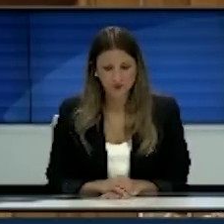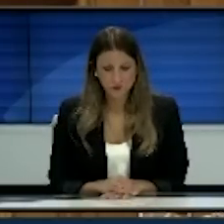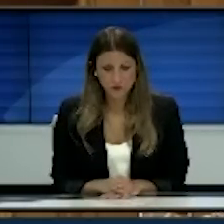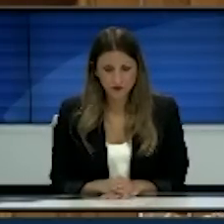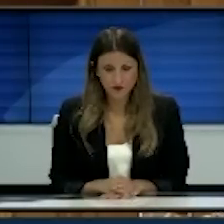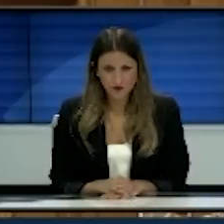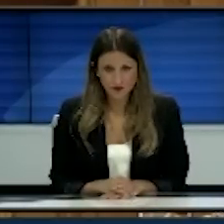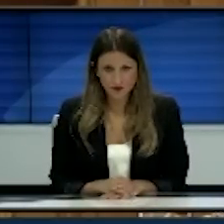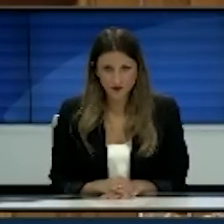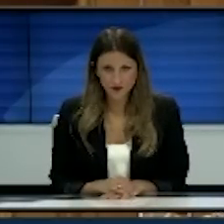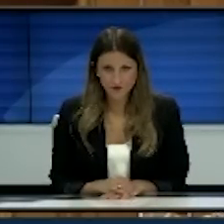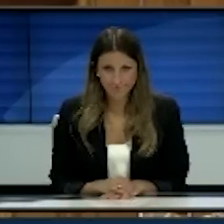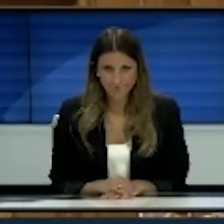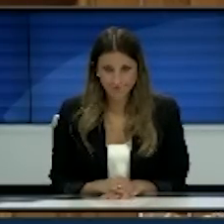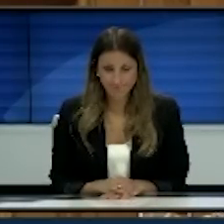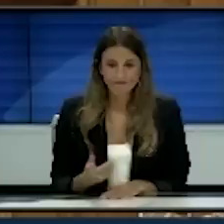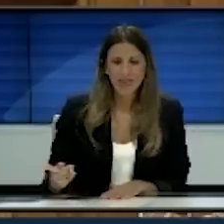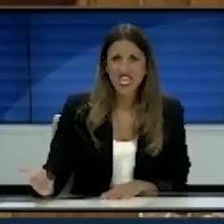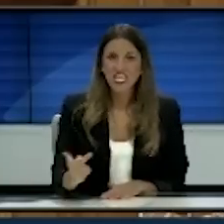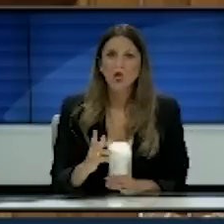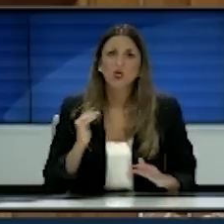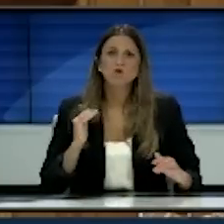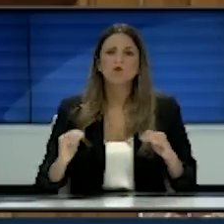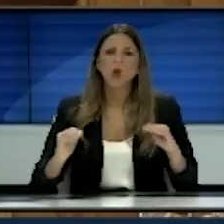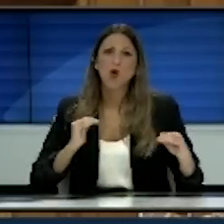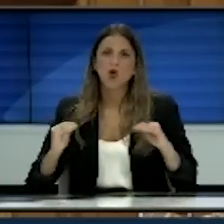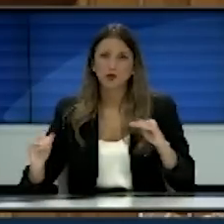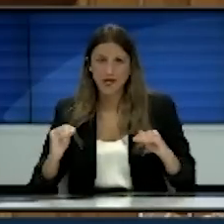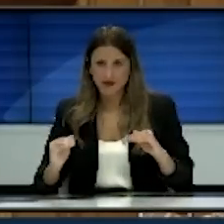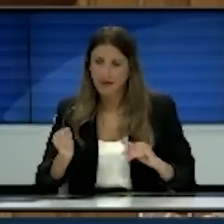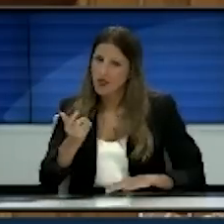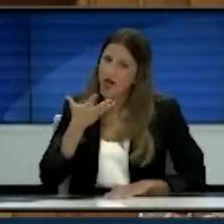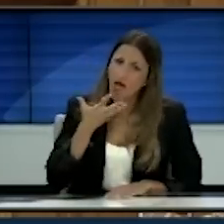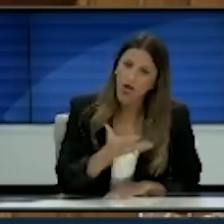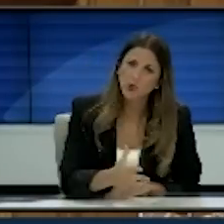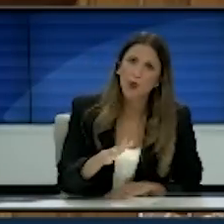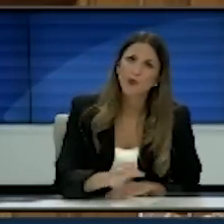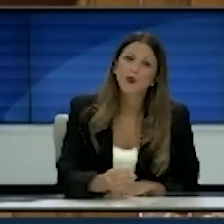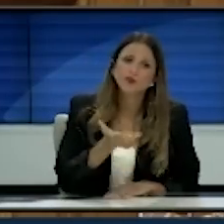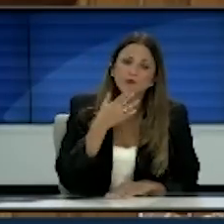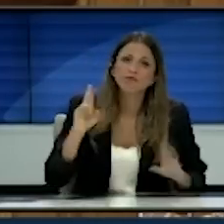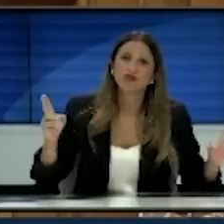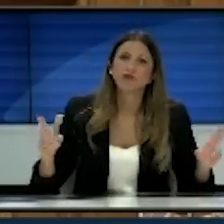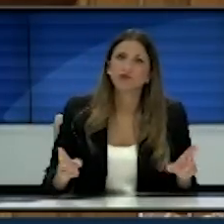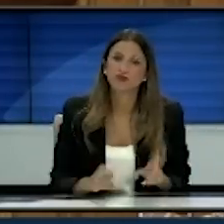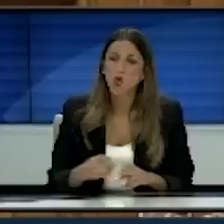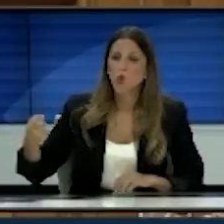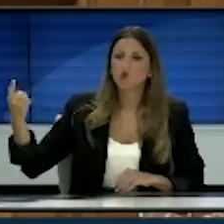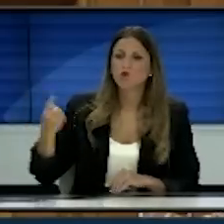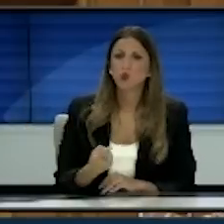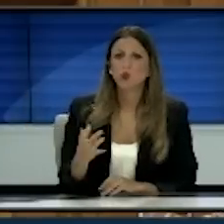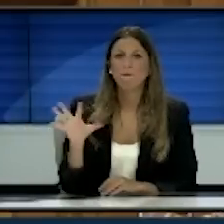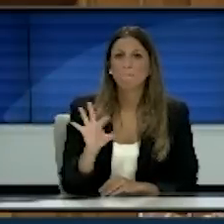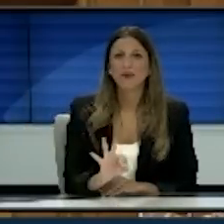πού είναι κοινωνική προστασία η μείωση των κρατικών δαπανών για την πρόνοια κατά